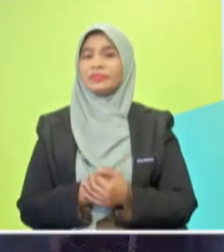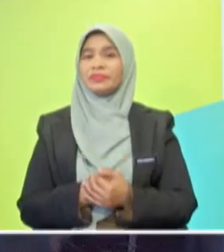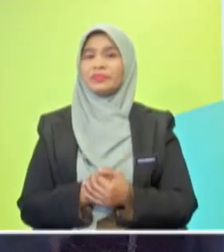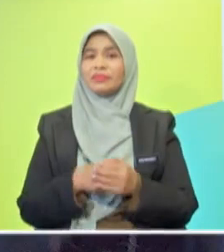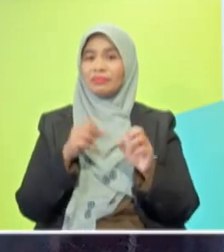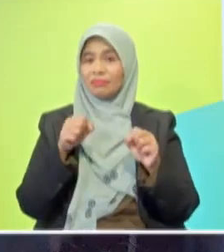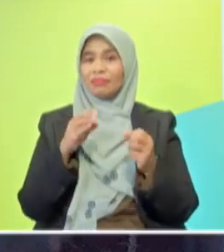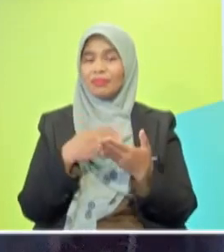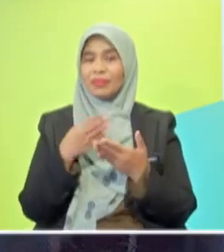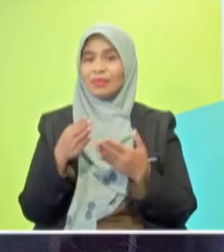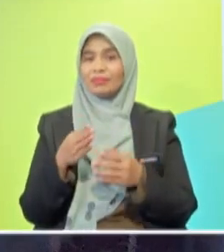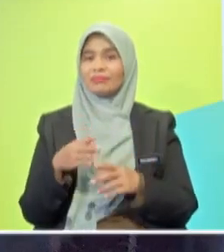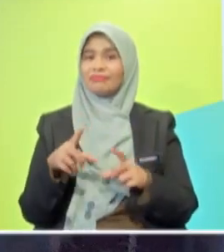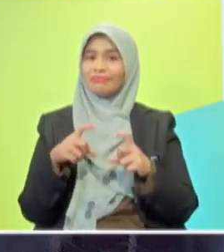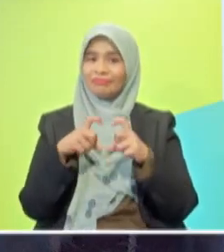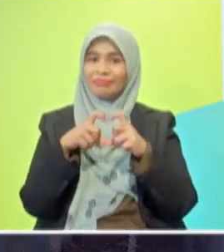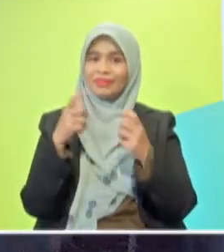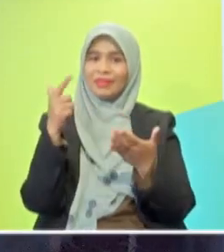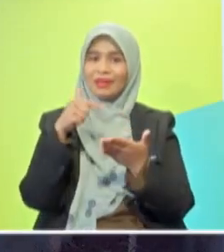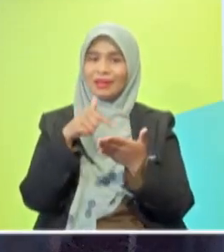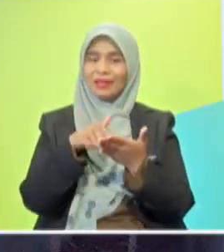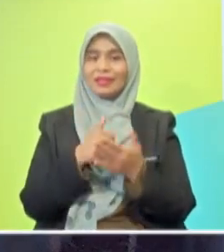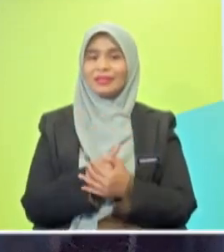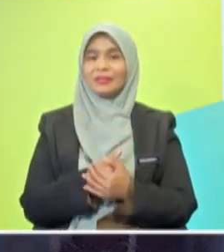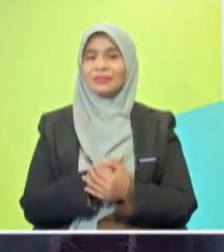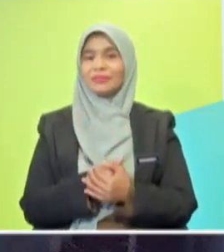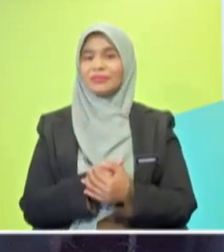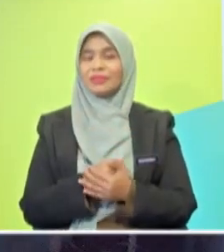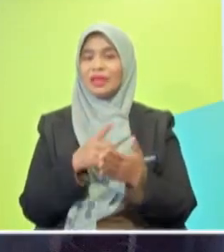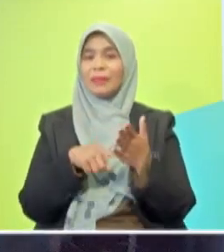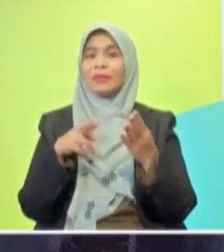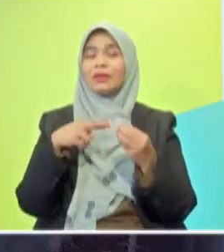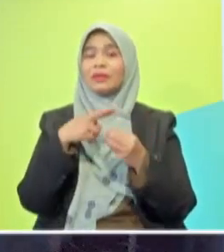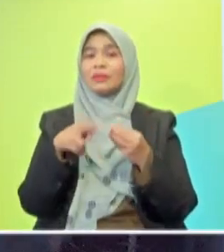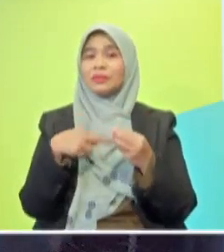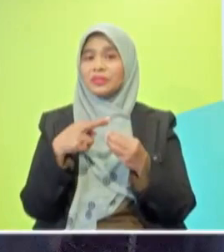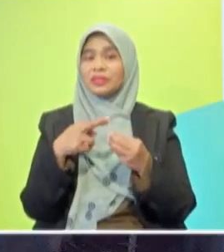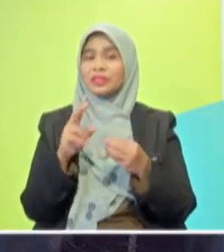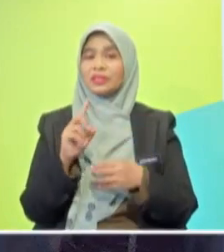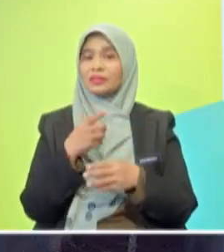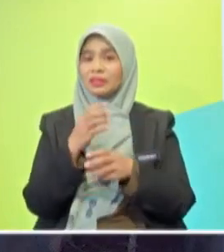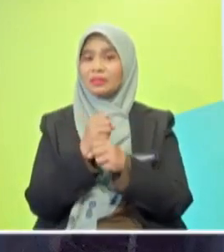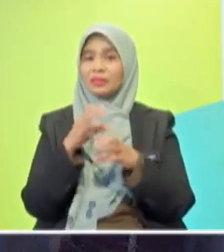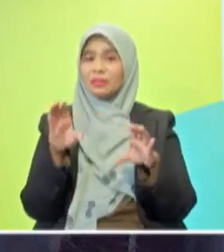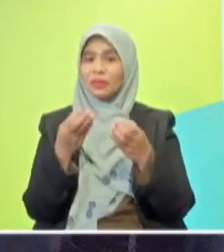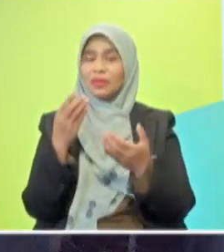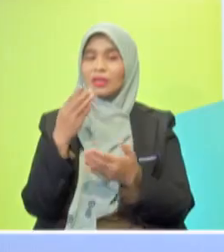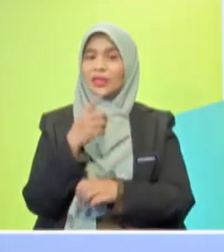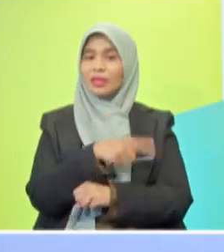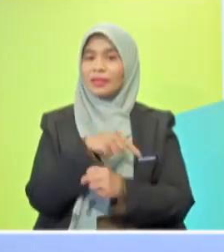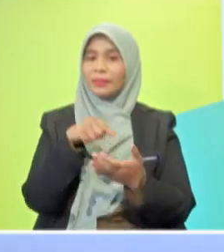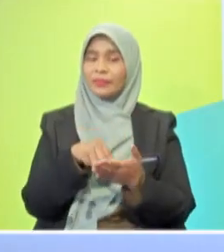love satu Ustazah? Boleh. Okey, tahniah. Okey, apa rumusan kita dapat buat Ustaz Aiman? Okey,